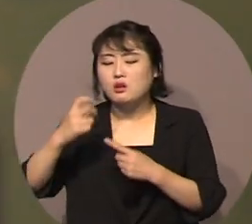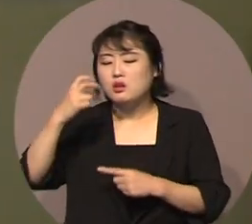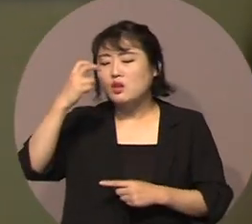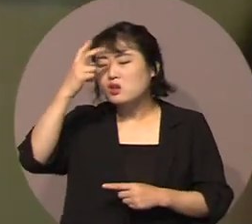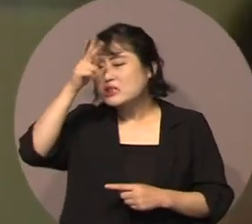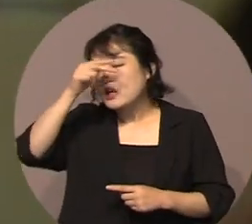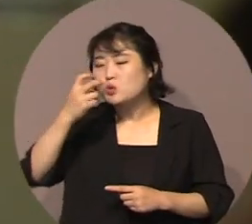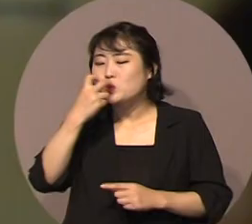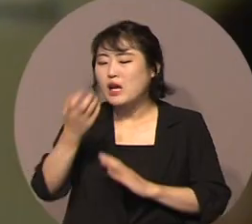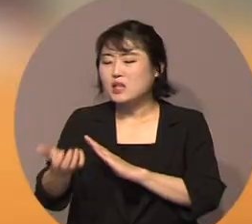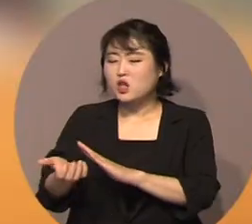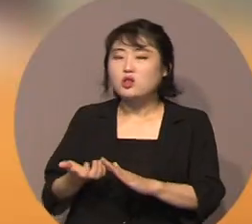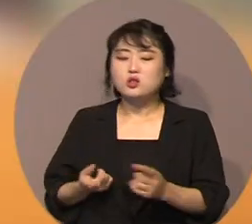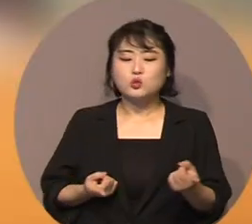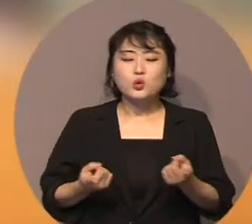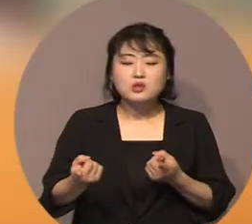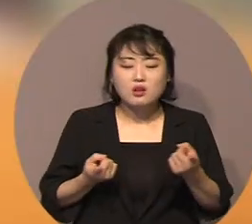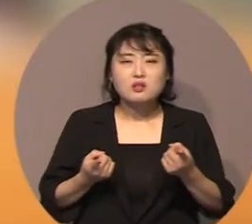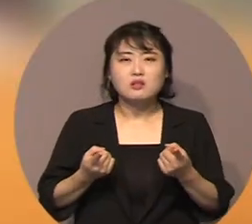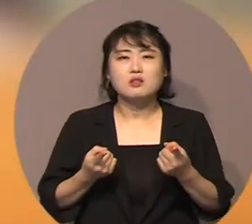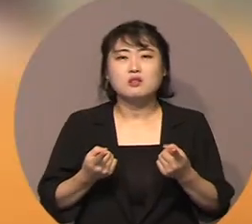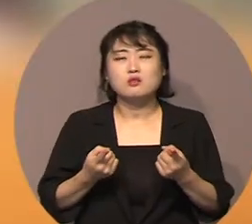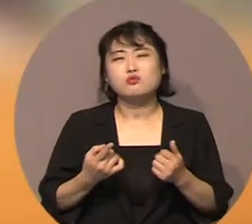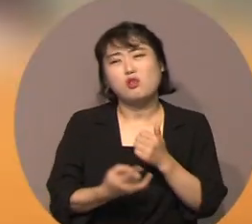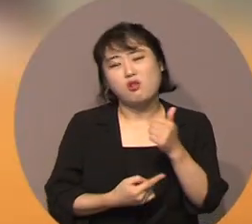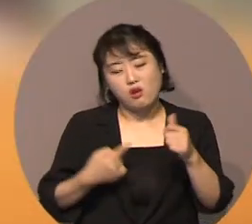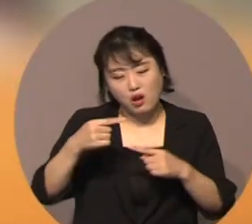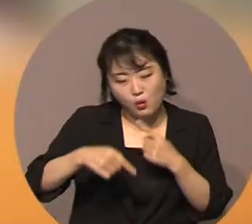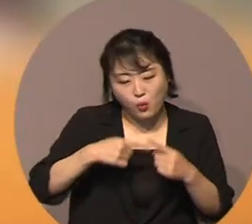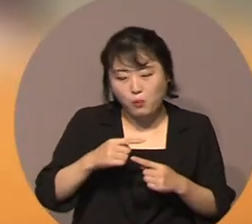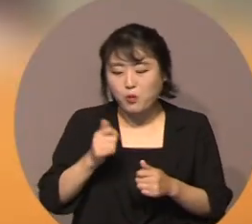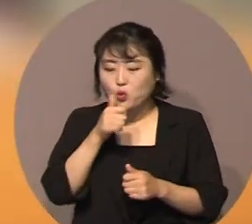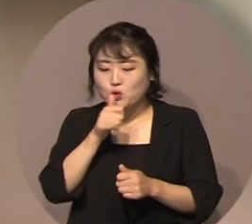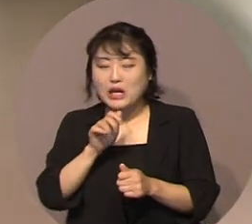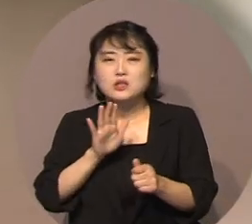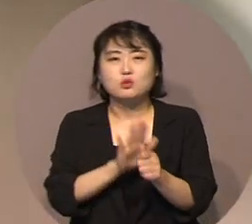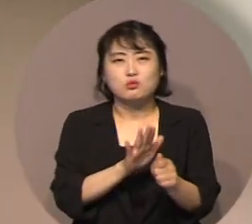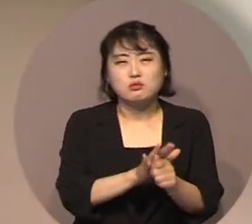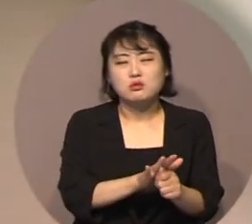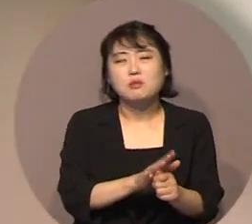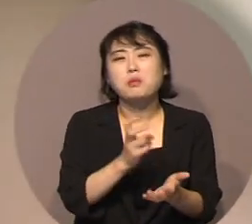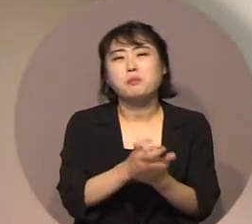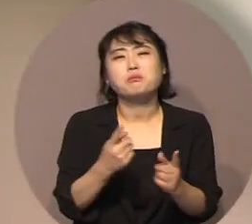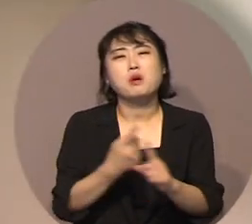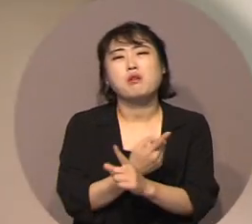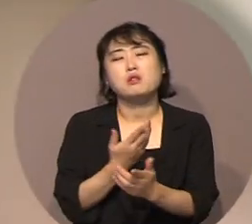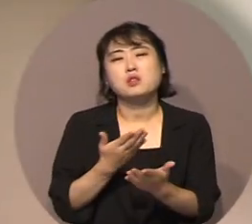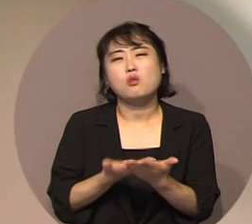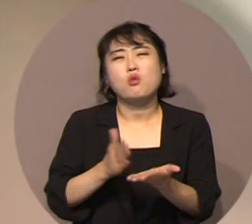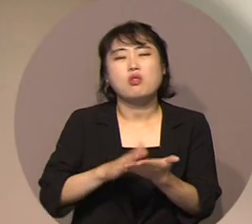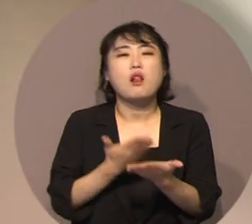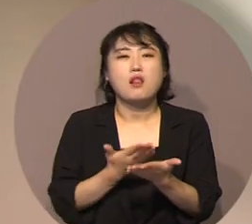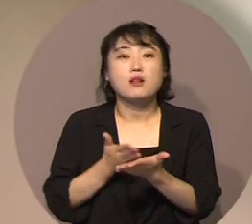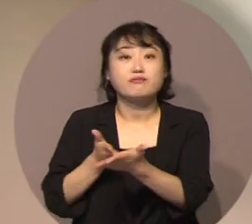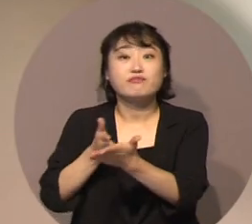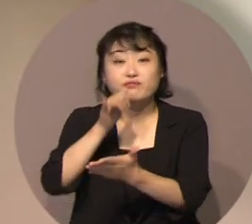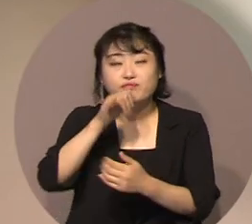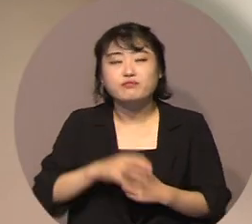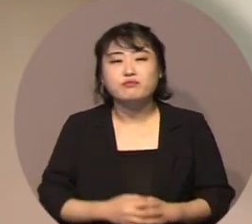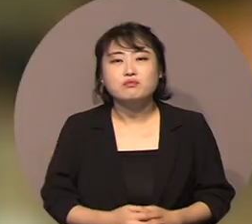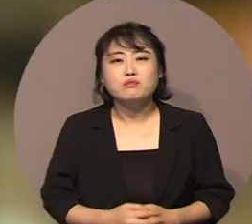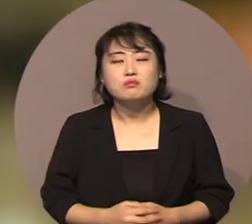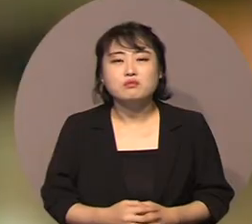조사 전 중재기구를 운용하는 한편 변호사 지원 등 제도 개선을 요구합니다 무엇보다